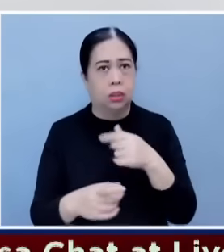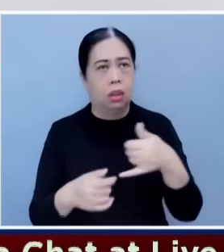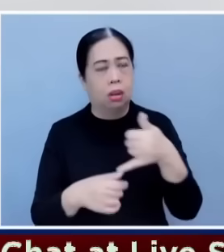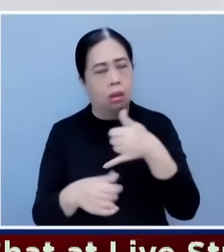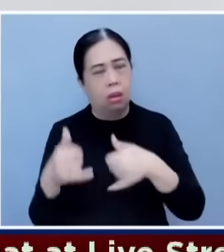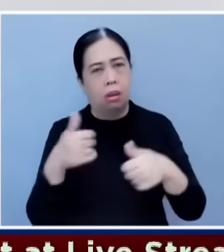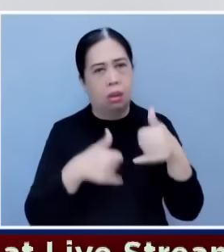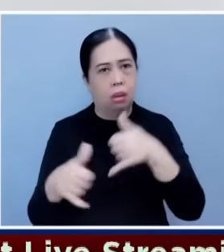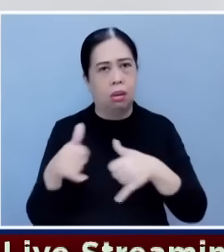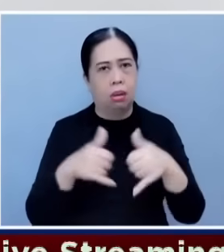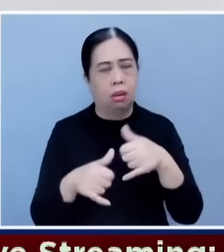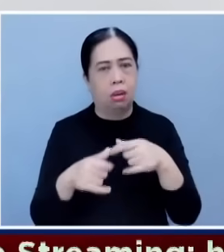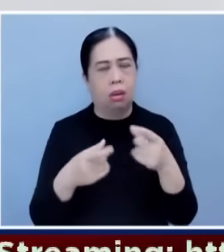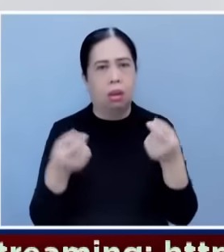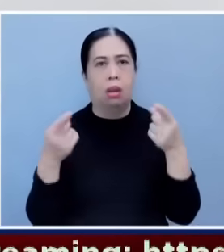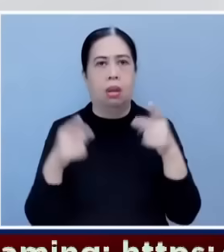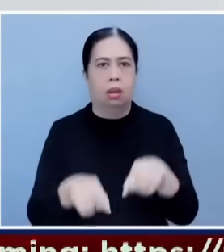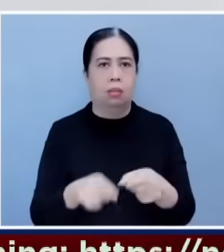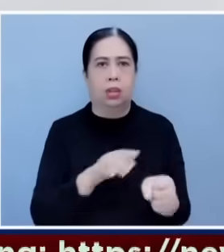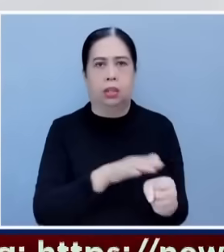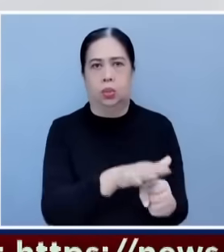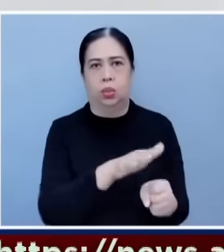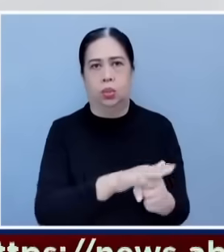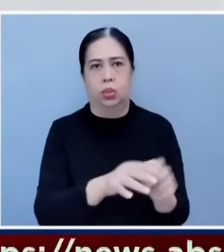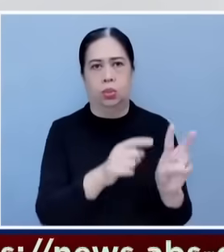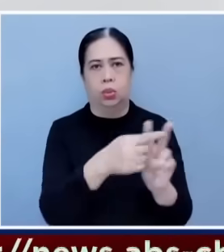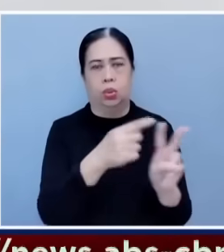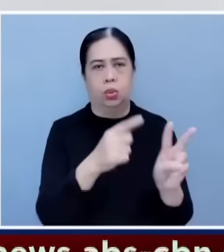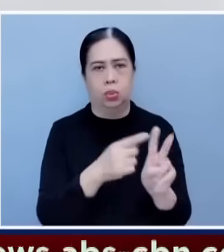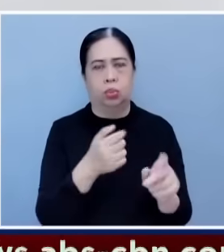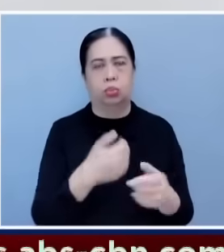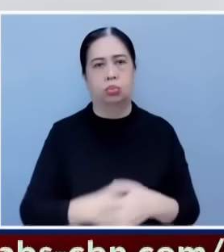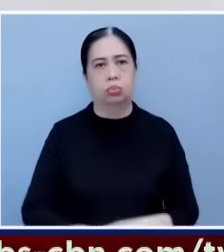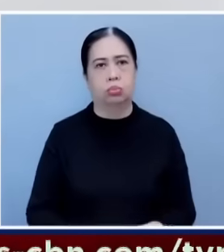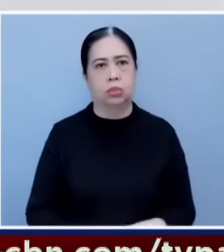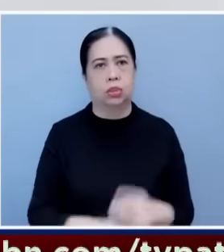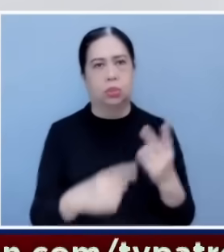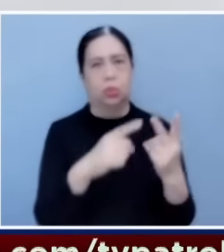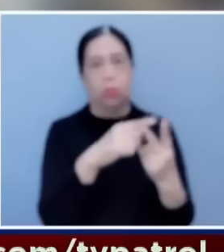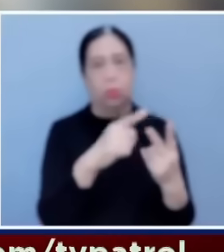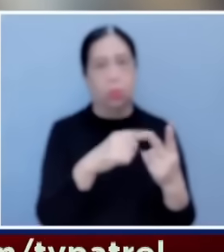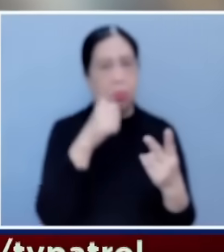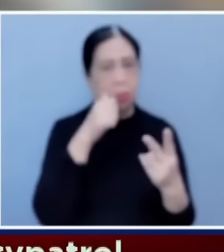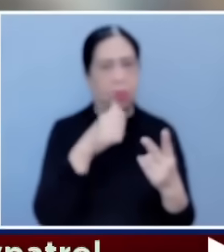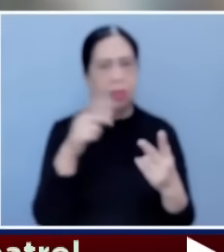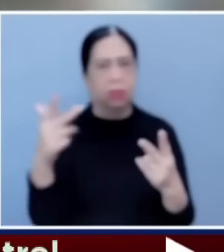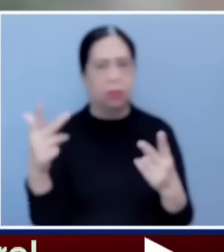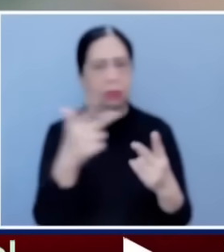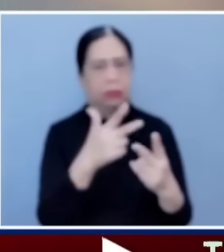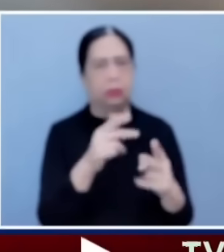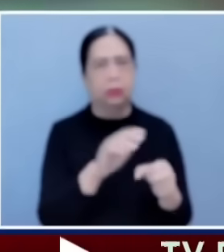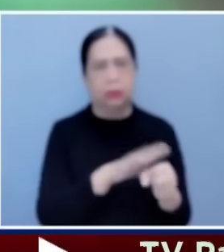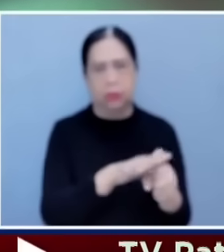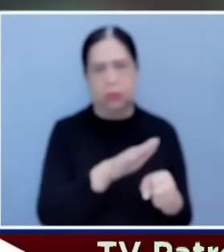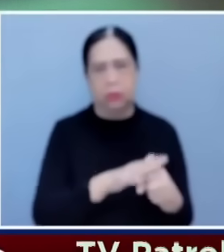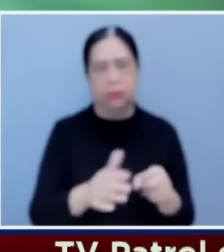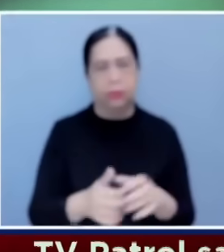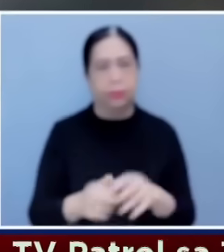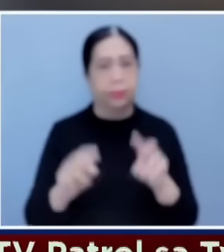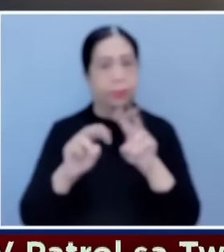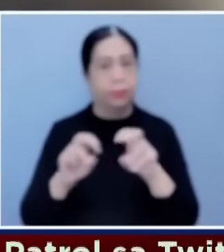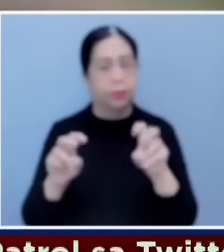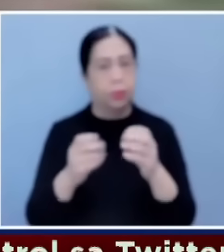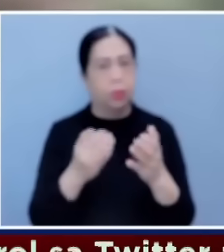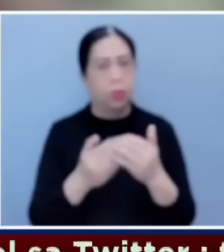pa, ay nangyari po ang pangahalay at pangabuso sa dalawang menor de edad po. Sa investigasyon,